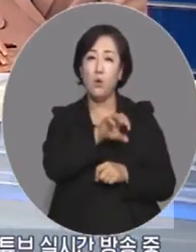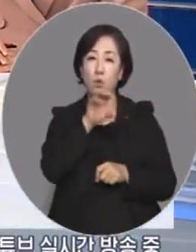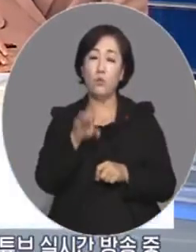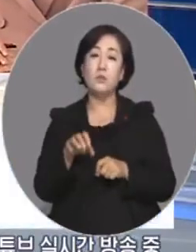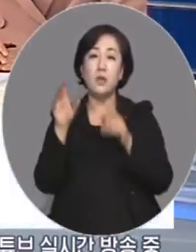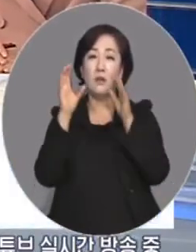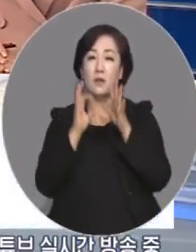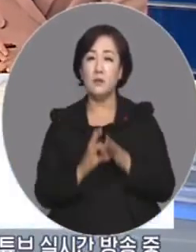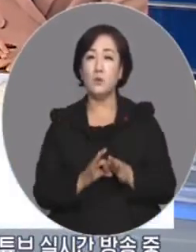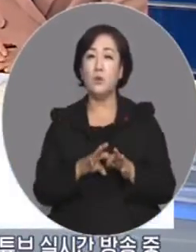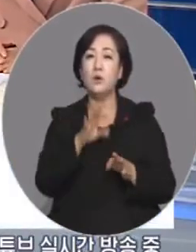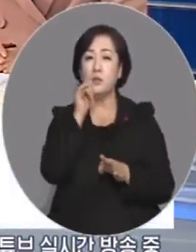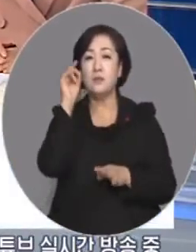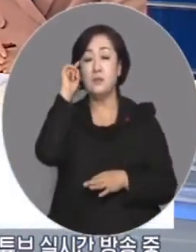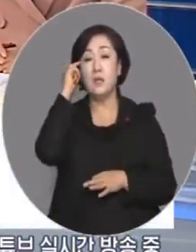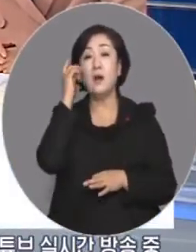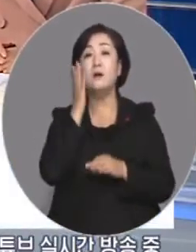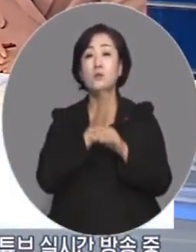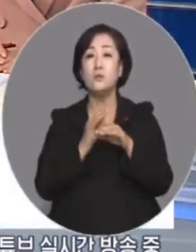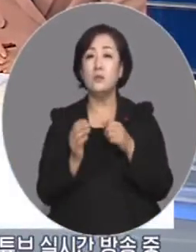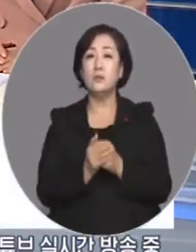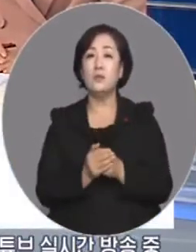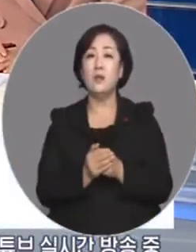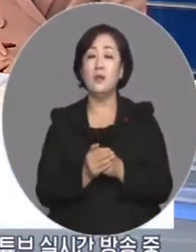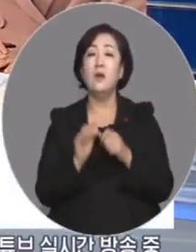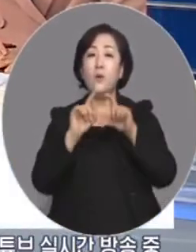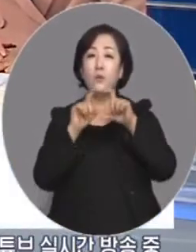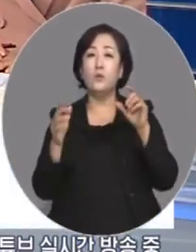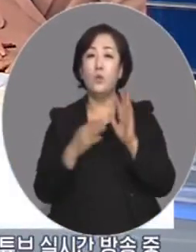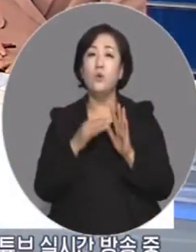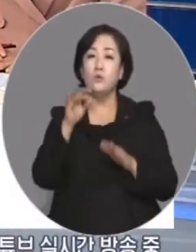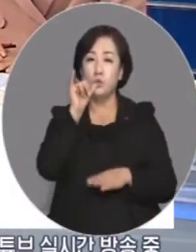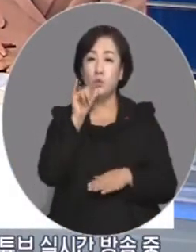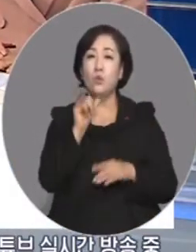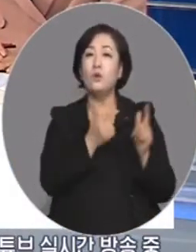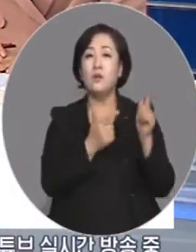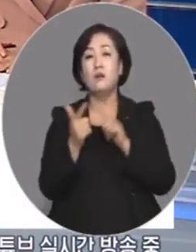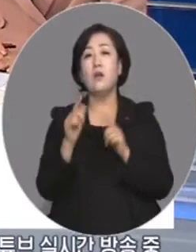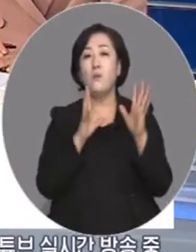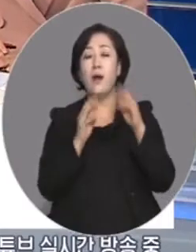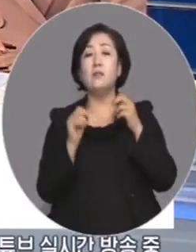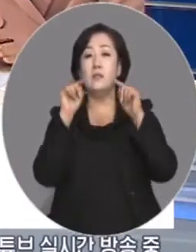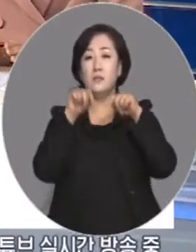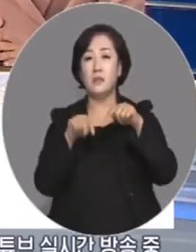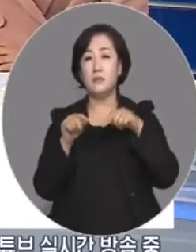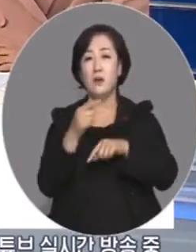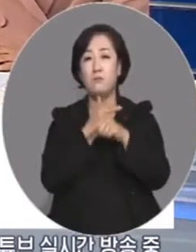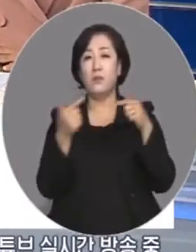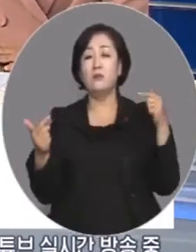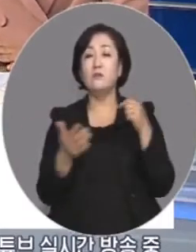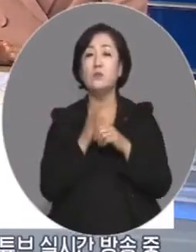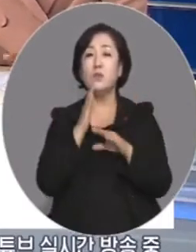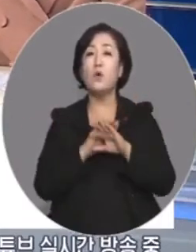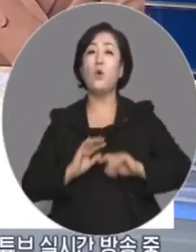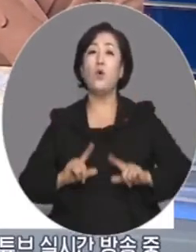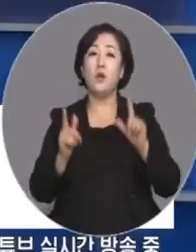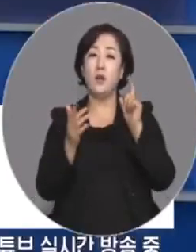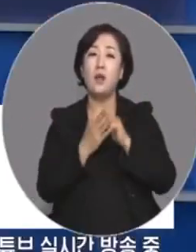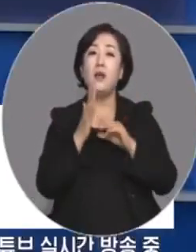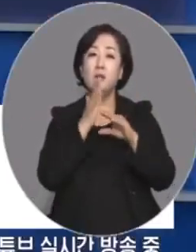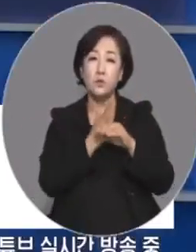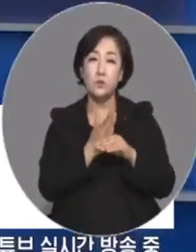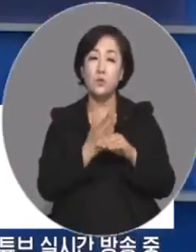도박이 침투해 있다 이런 생각이 좀 드는데요. 도박 중독 상담 건수도 증가하고 있다면서요? 네, 그렇습니다. 올해